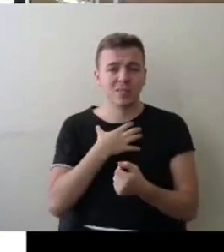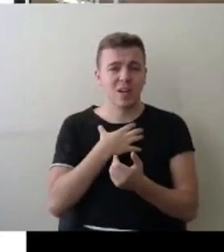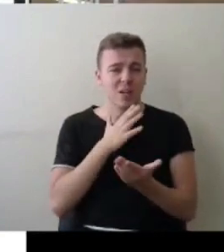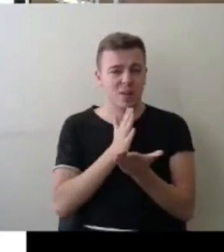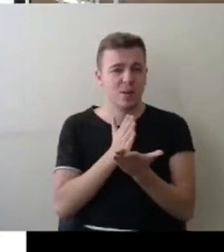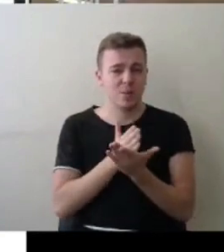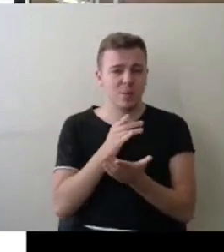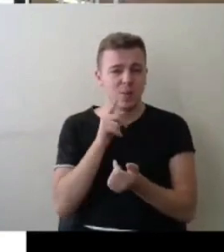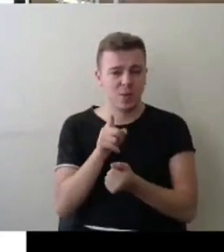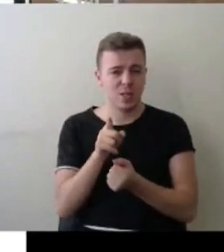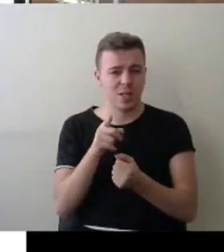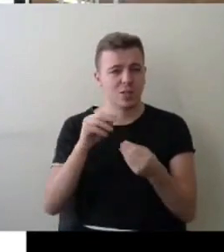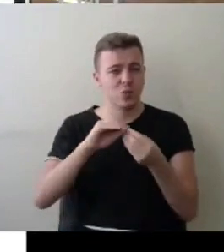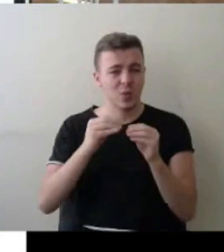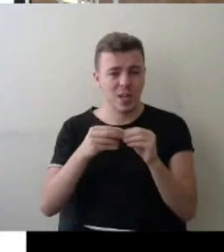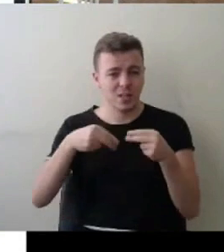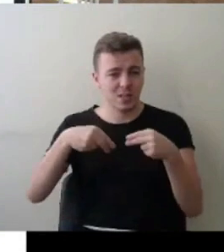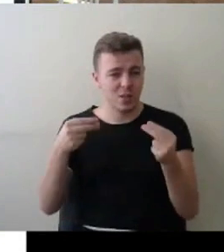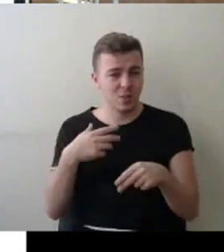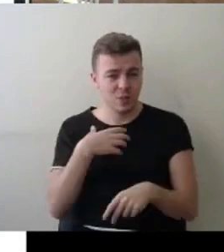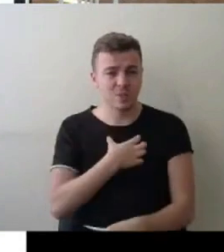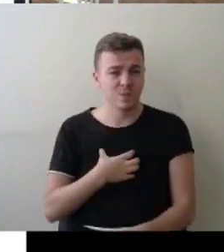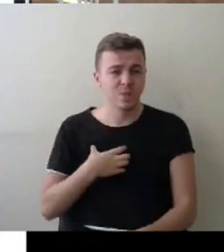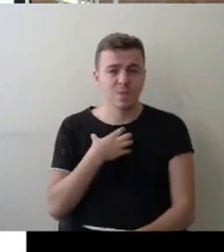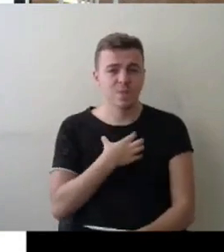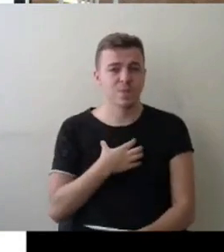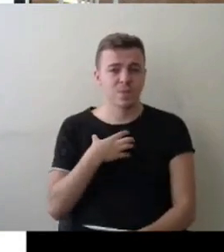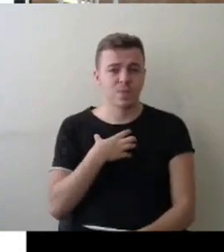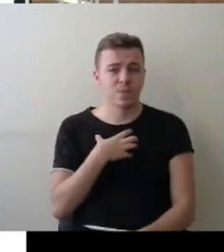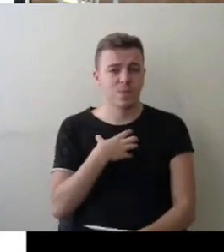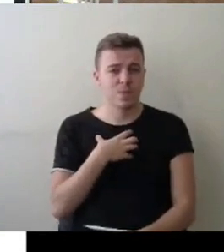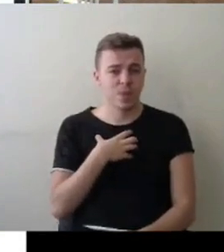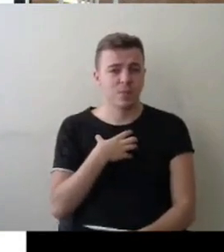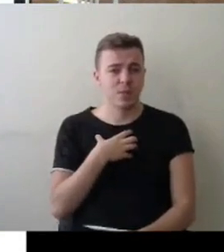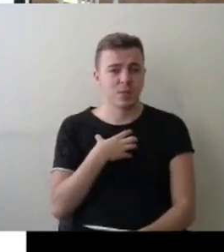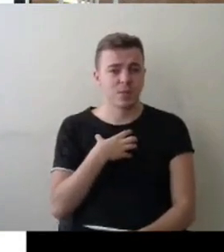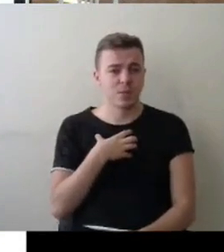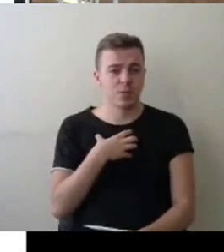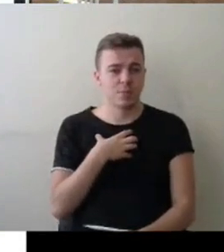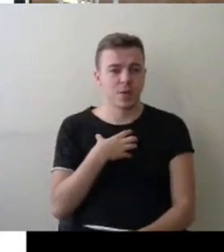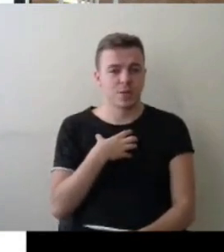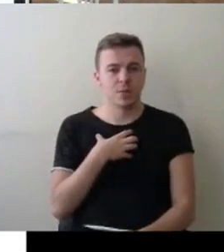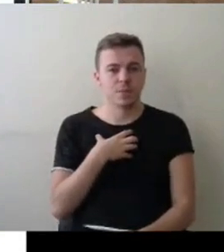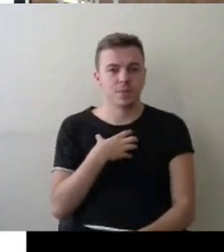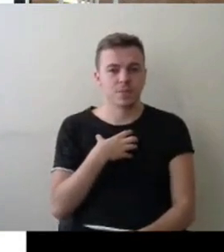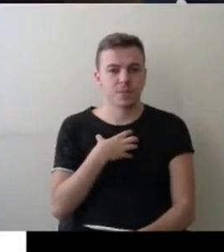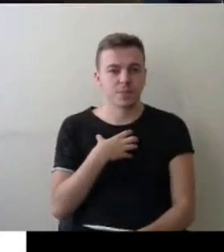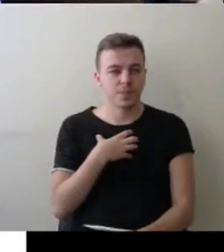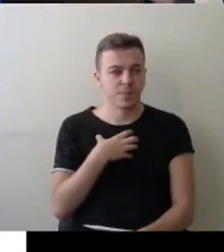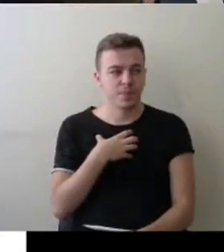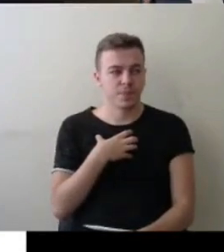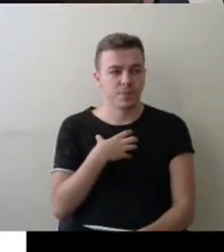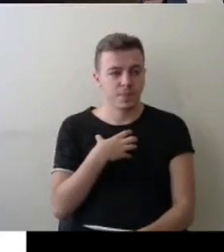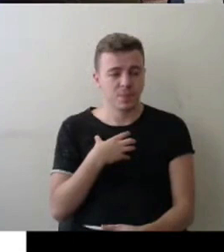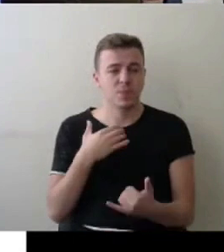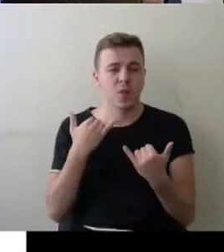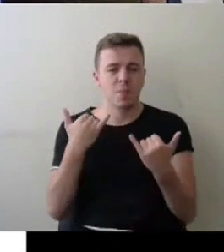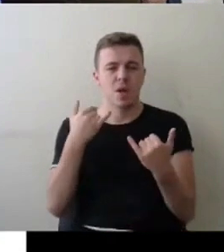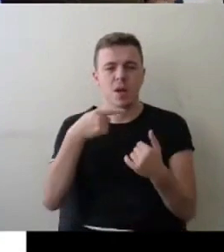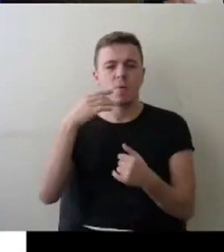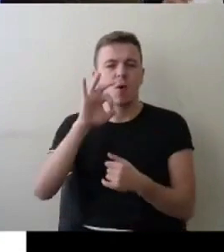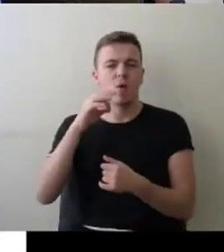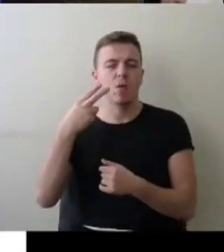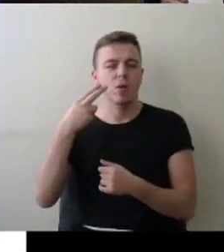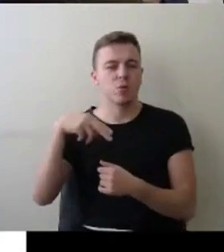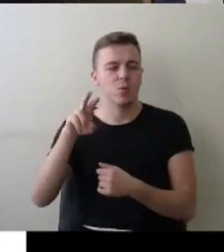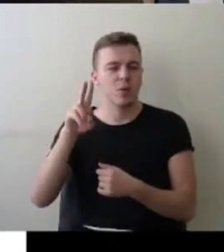kokia svarbi šita sutartis yra, ne, pagal konstitucinį naratyvą, aš sakau, ne. Vėl, konstitucija kalba apie tą nuklearinę šeimos sampratą, tai yra